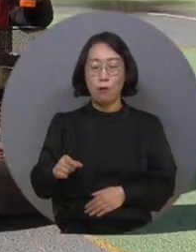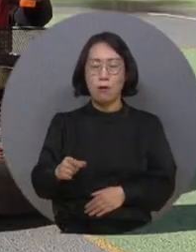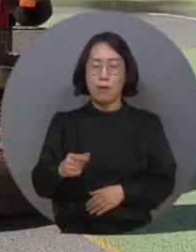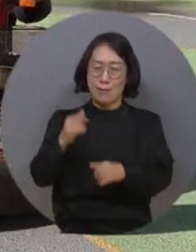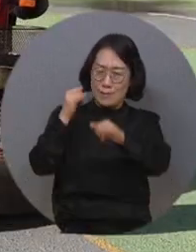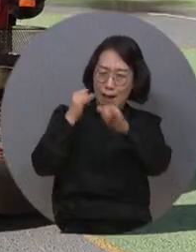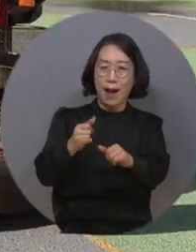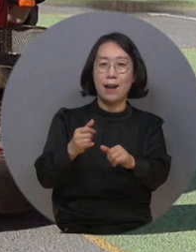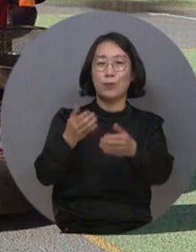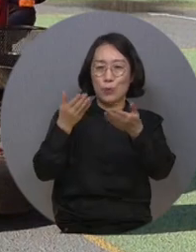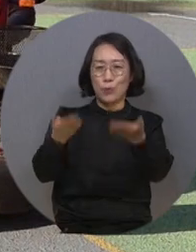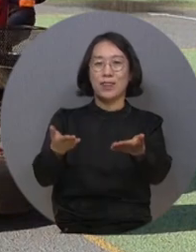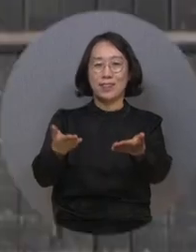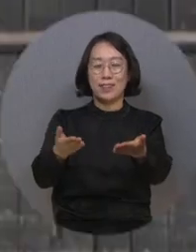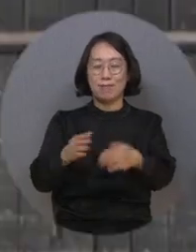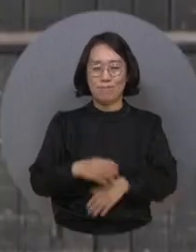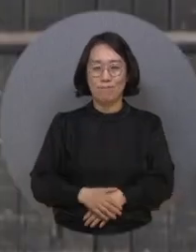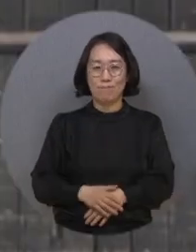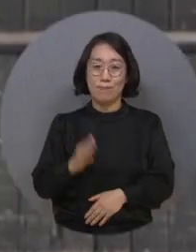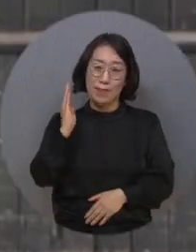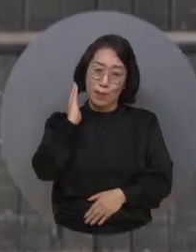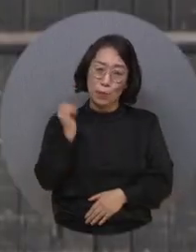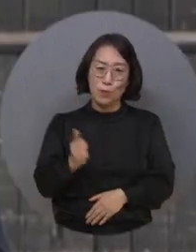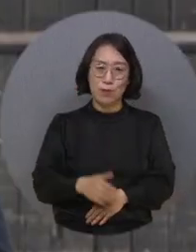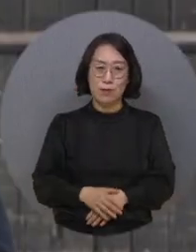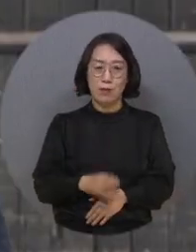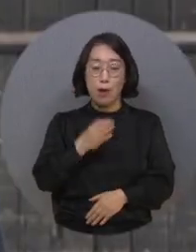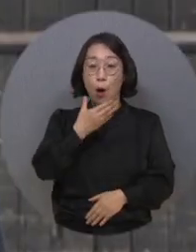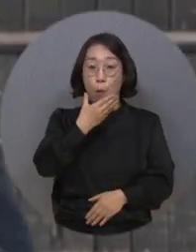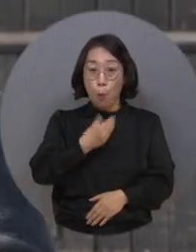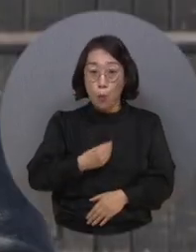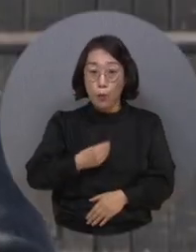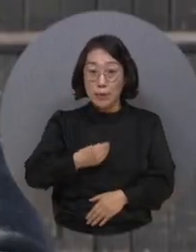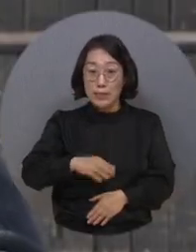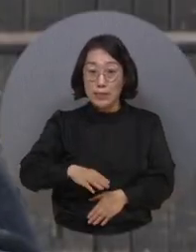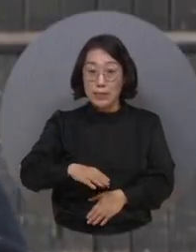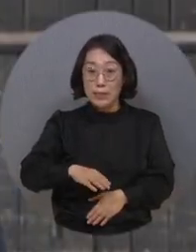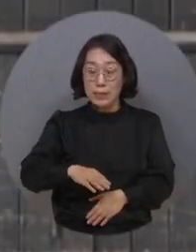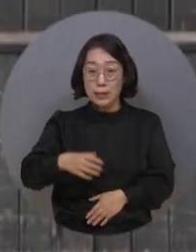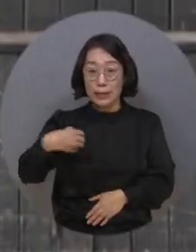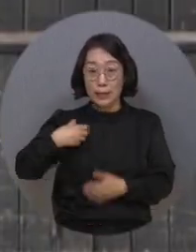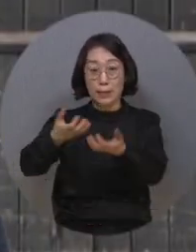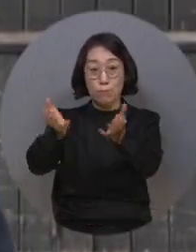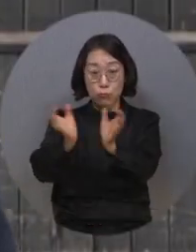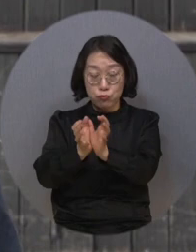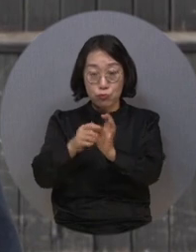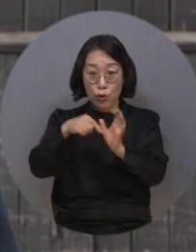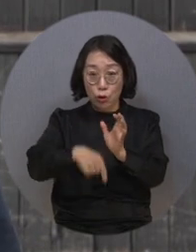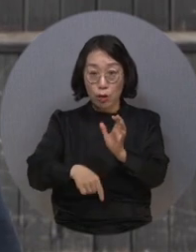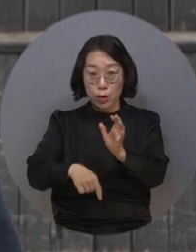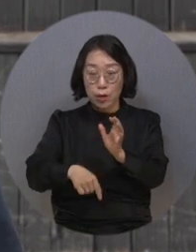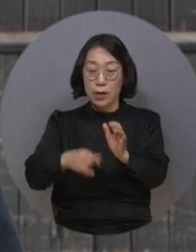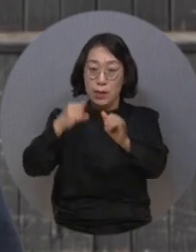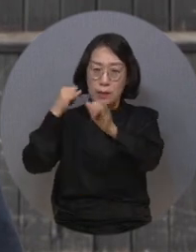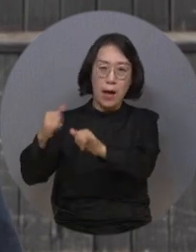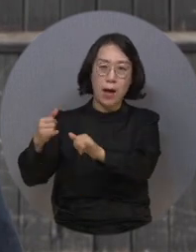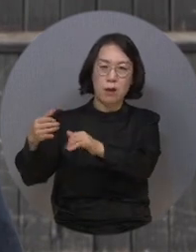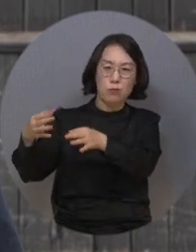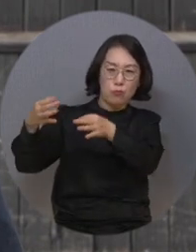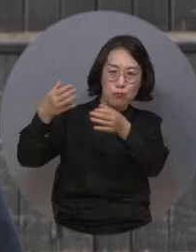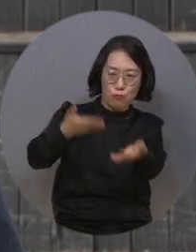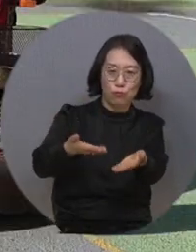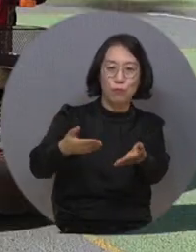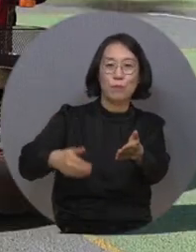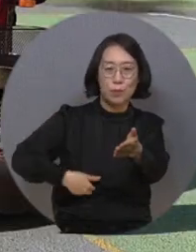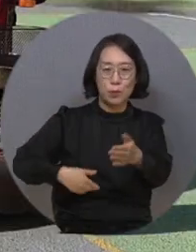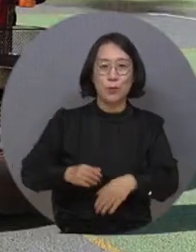상감입니다. 이거는. 아, 그럼요. 이건 복지, 보건복지부에서 또, 네. 관악구에 대통령상을 줘야 돼요, 이거는. 자,